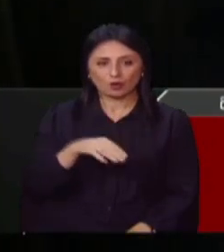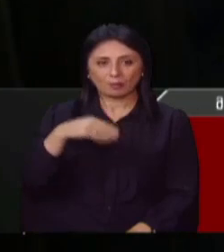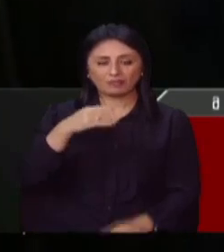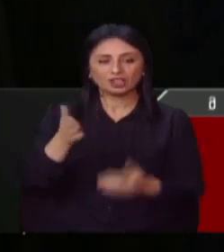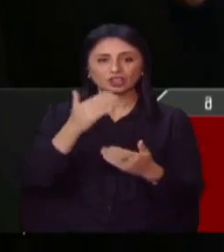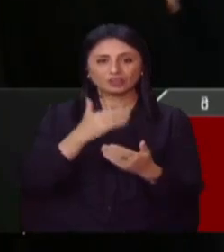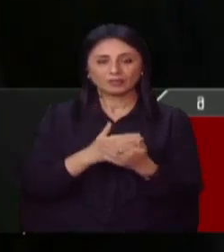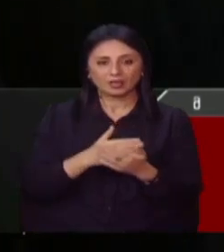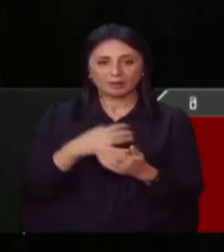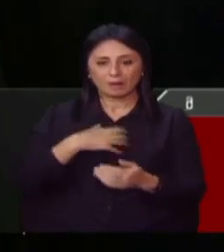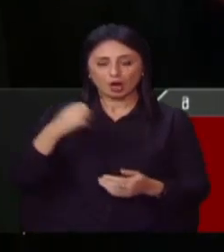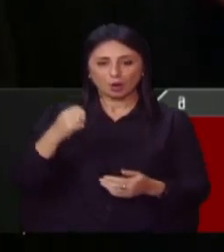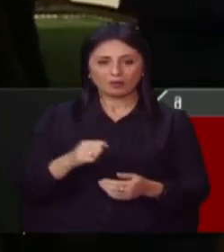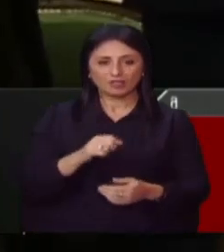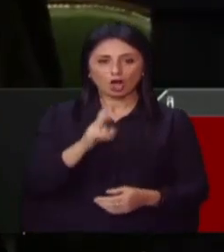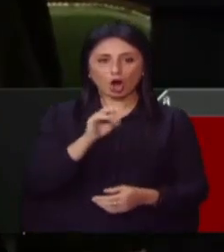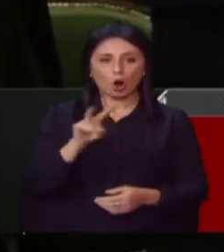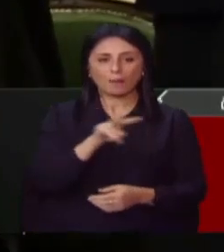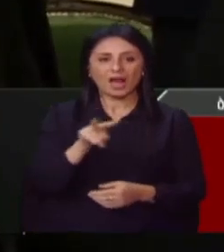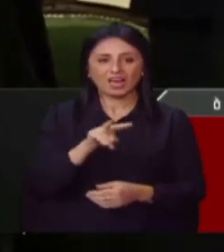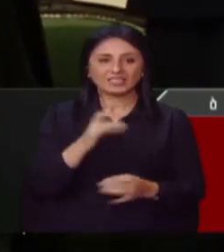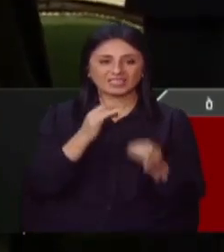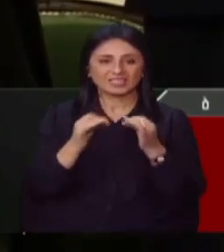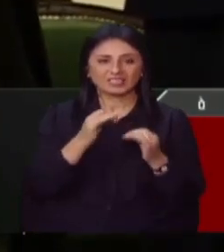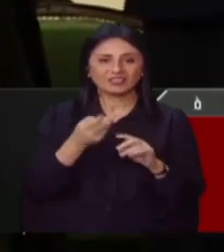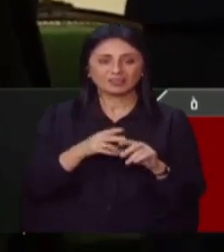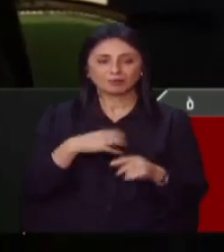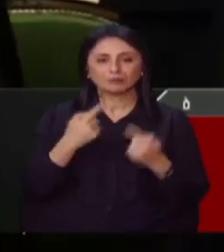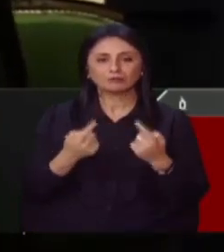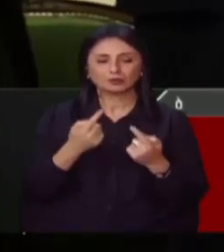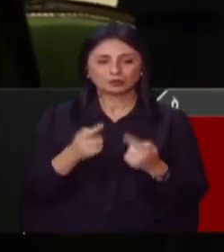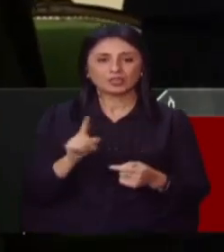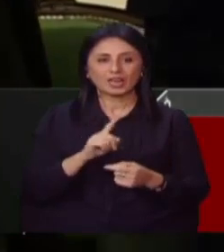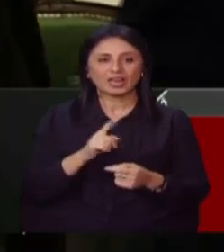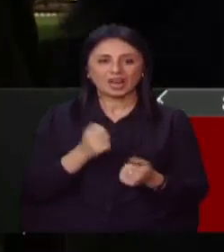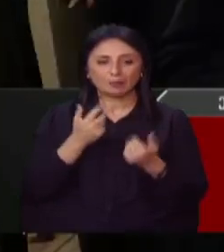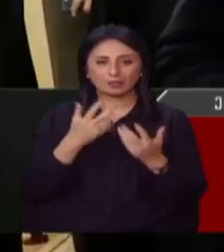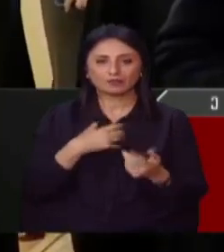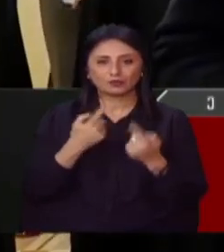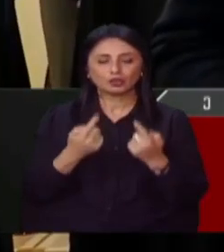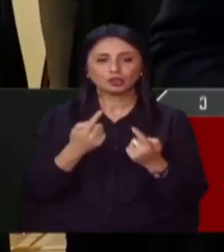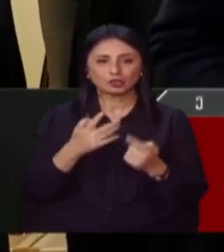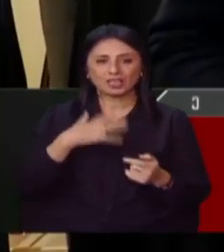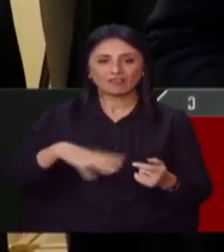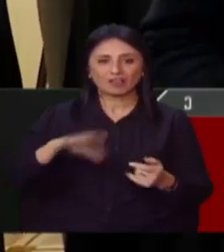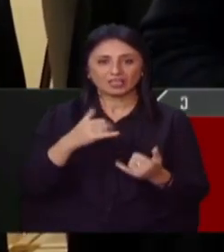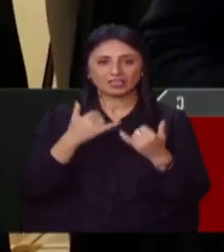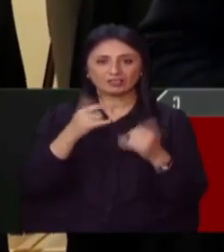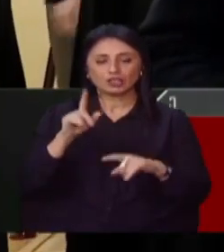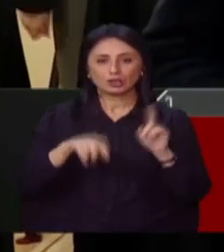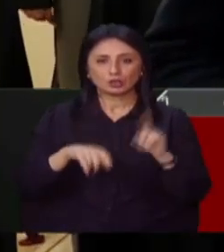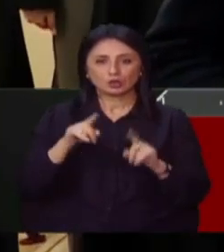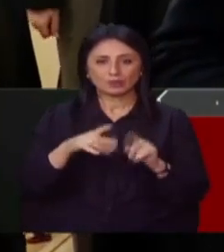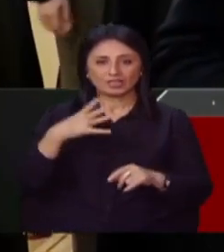ce-am de cum meu peșiomat, da, Irakli Kobakhidzemat, isa obres im nișnelo bazetu, rauden nișnelo ania, kweknis tuis,